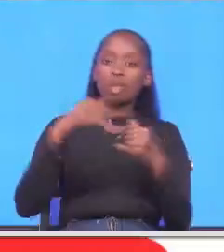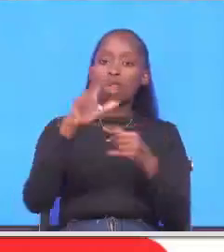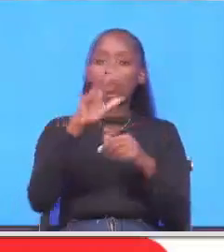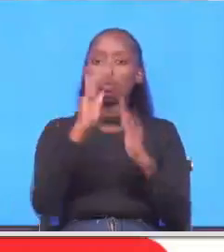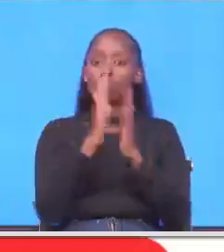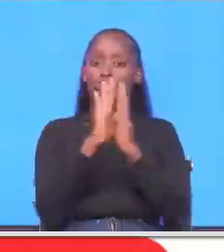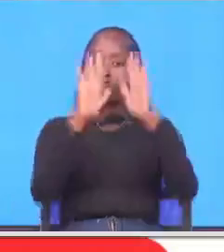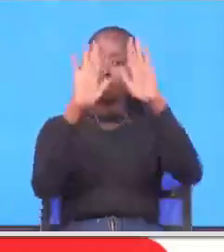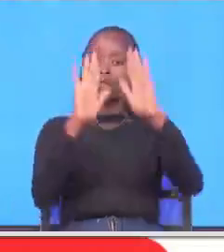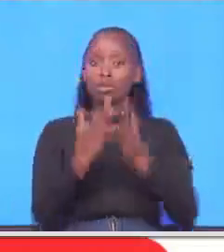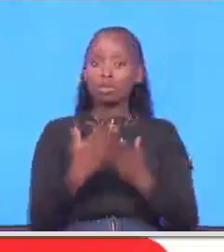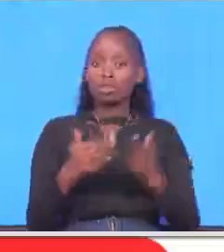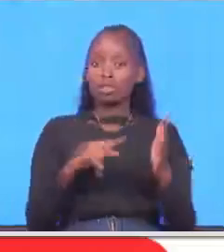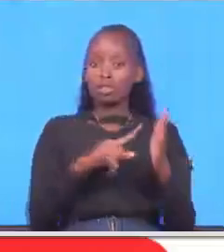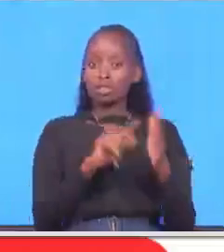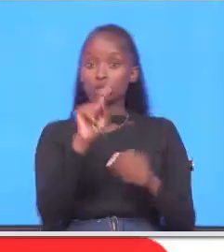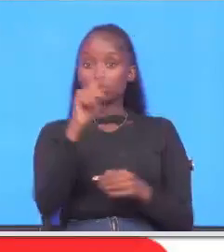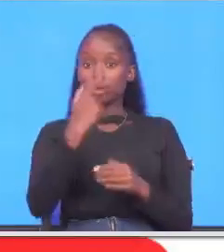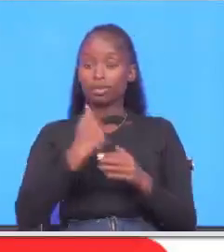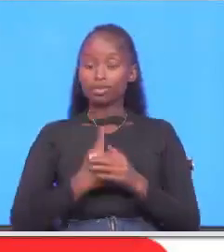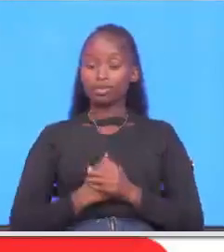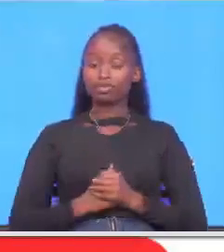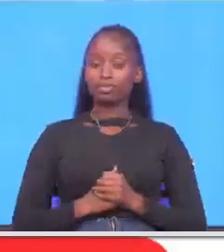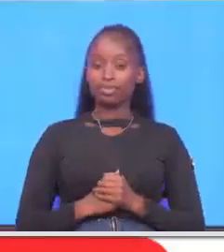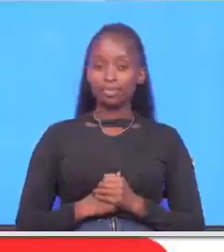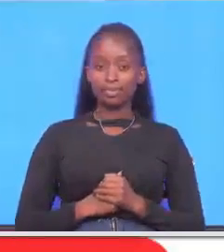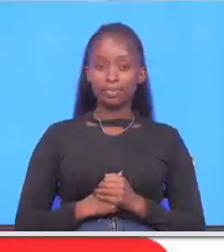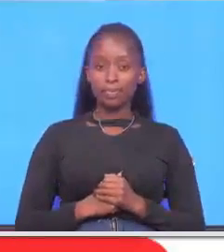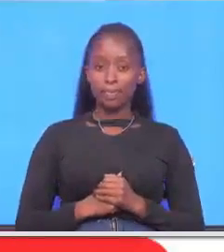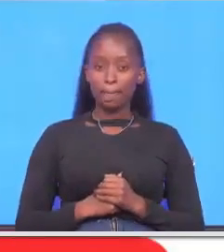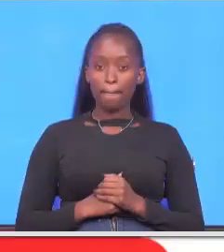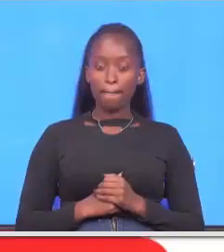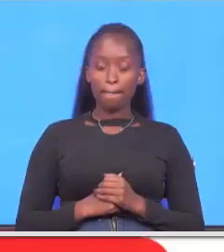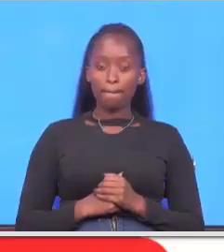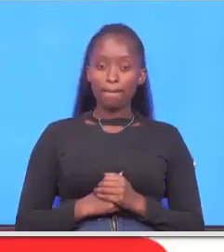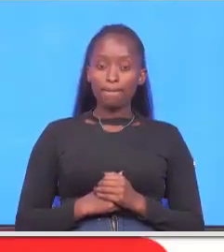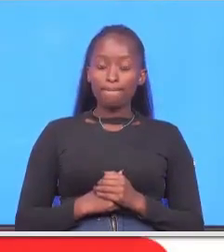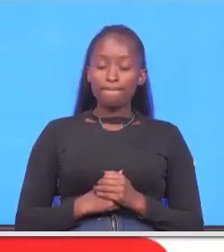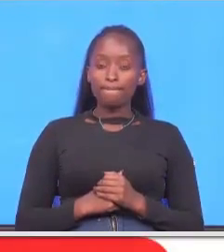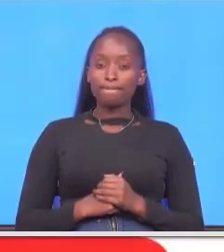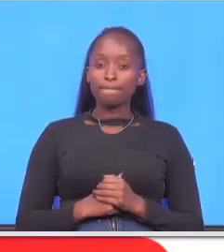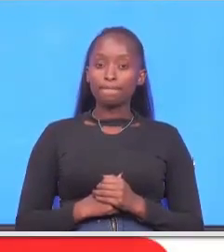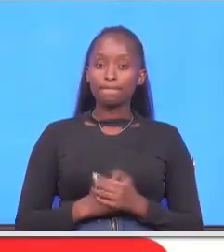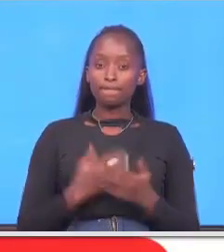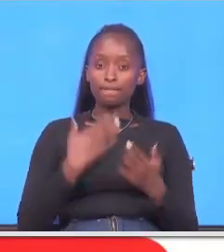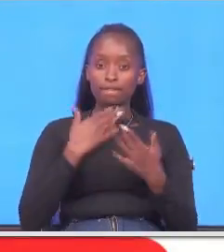TV 47. Sante sana Mwigi William kwa kutufungulia jamvi la